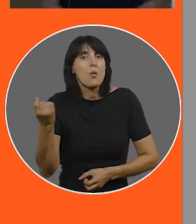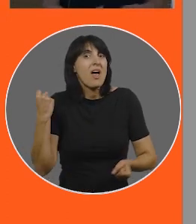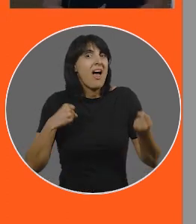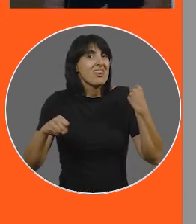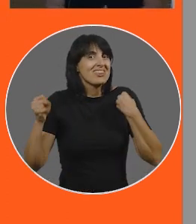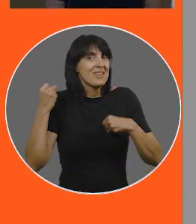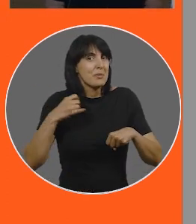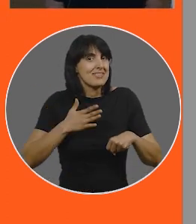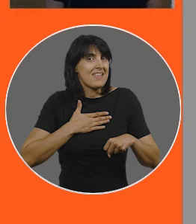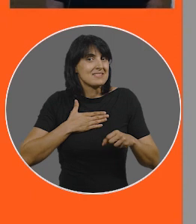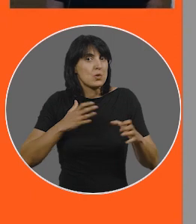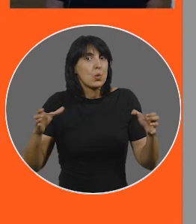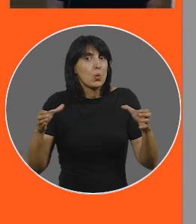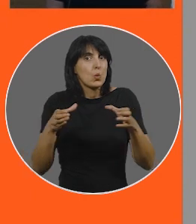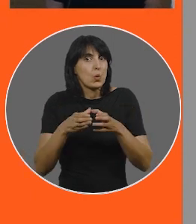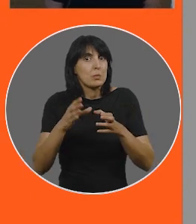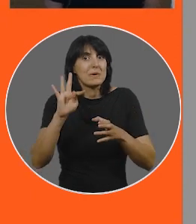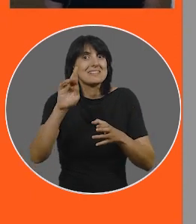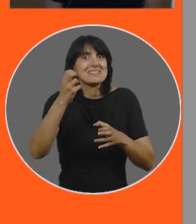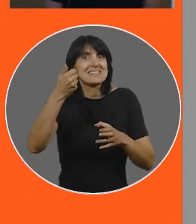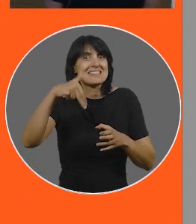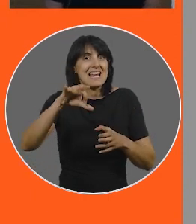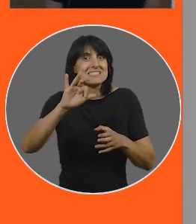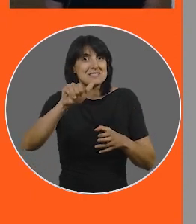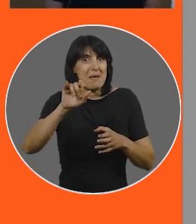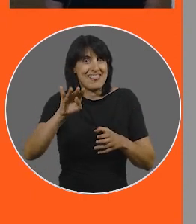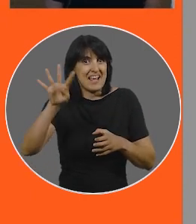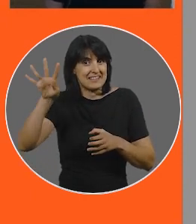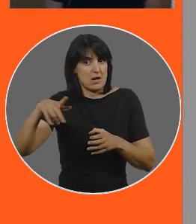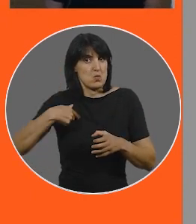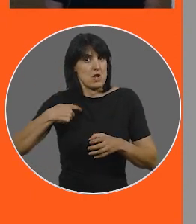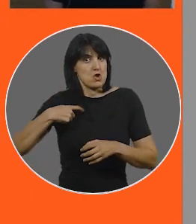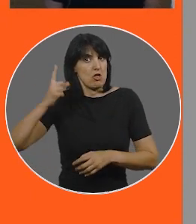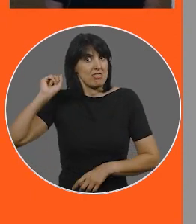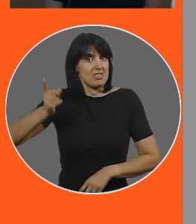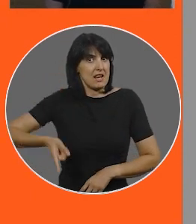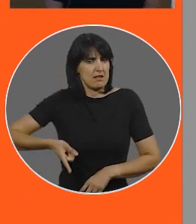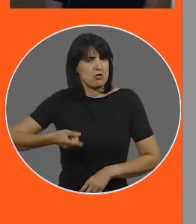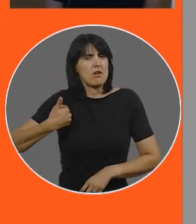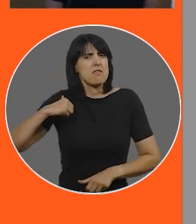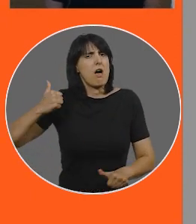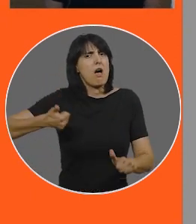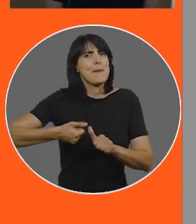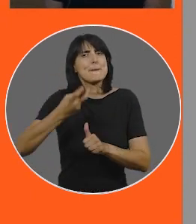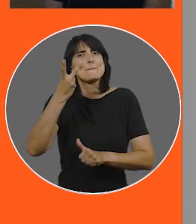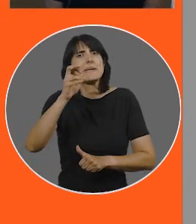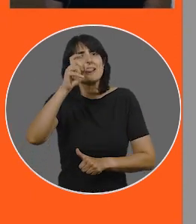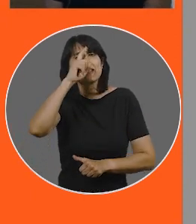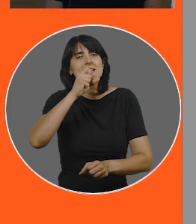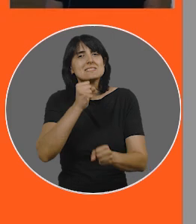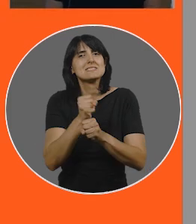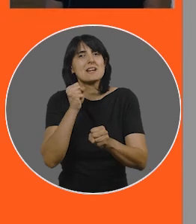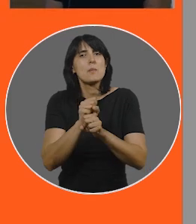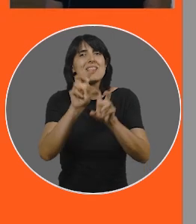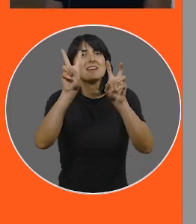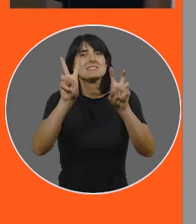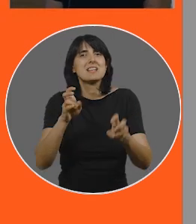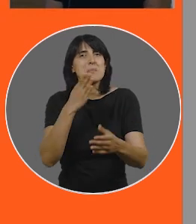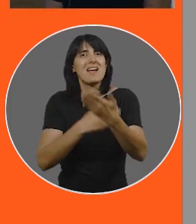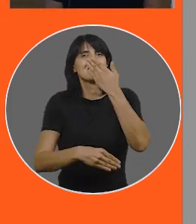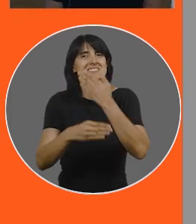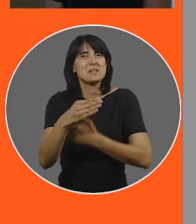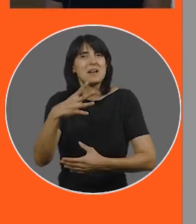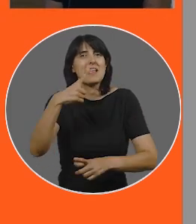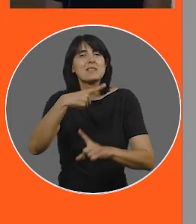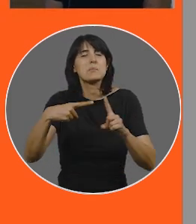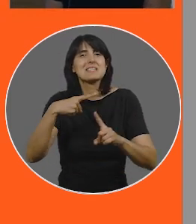d'algunes de les activitats que fem al grup Transmèdia Catalònia, és el grup que ara dirigeixo, fa 20 anys que ens dediquem al tema de l'accessibilitat